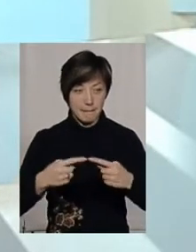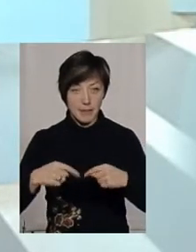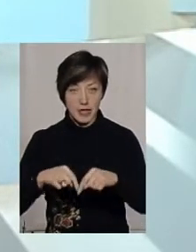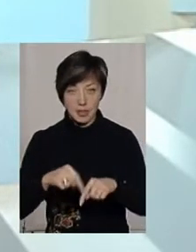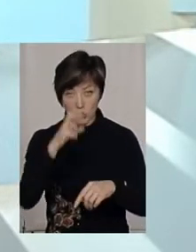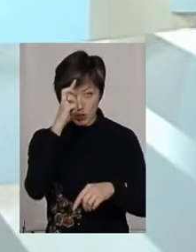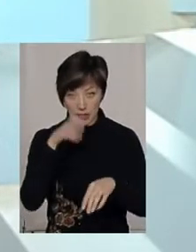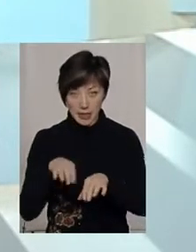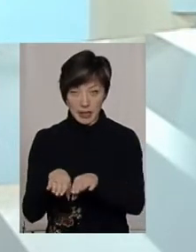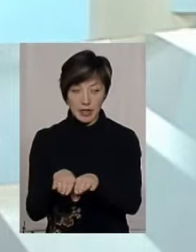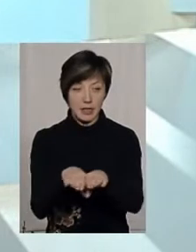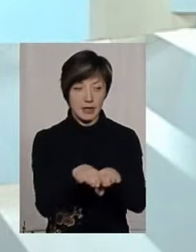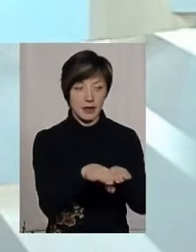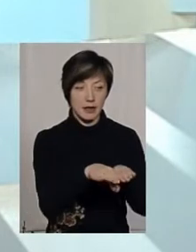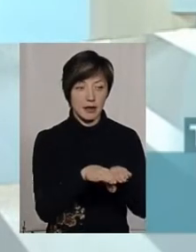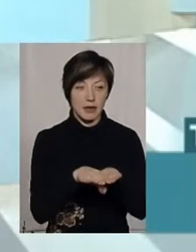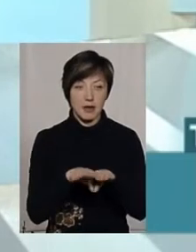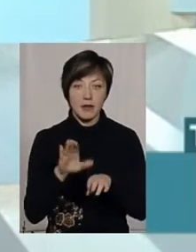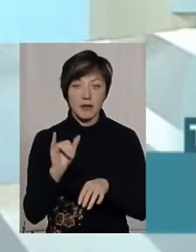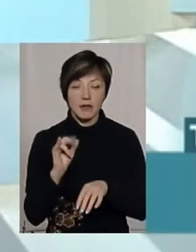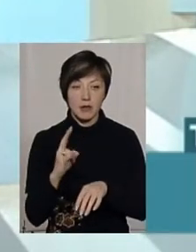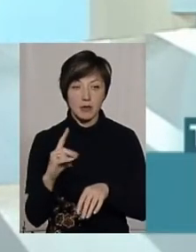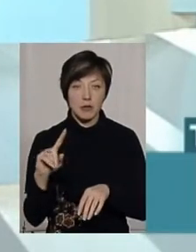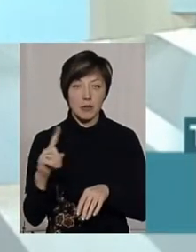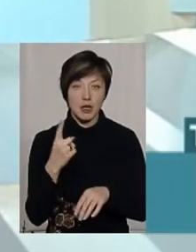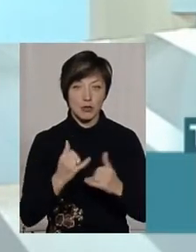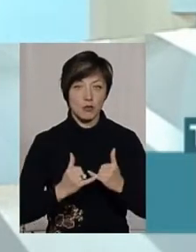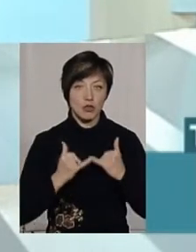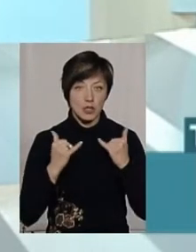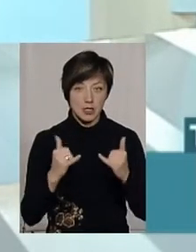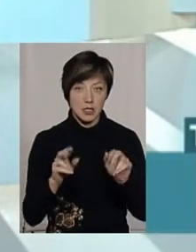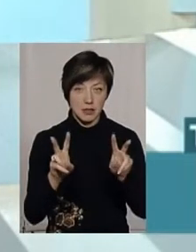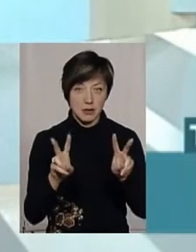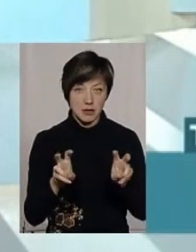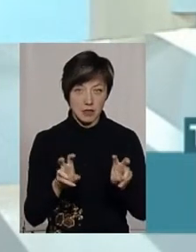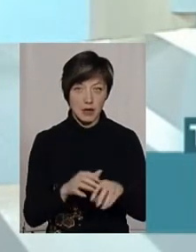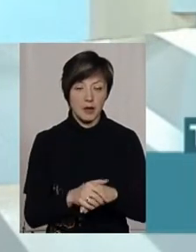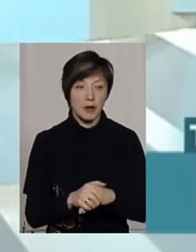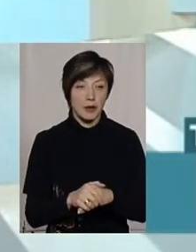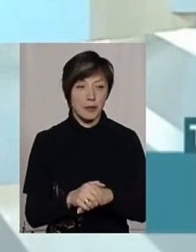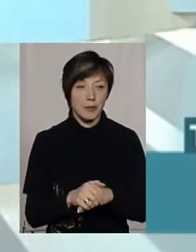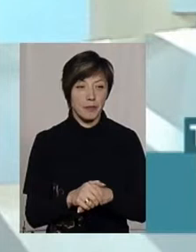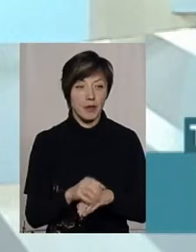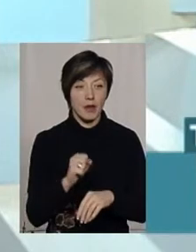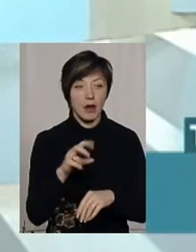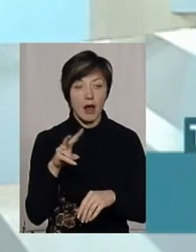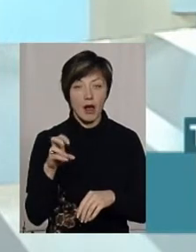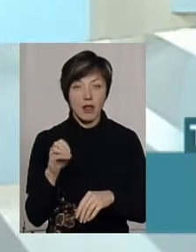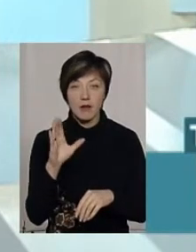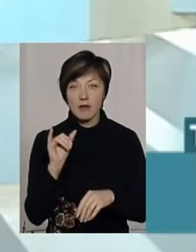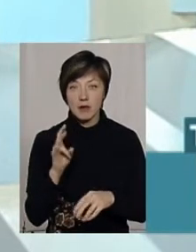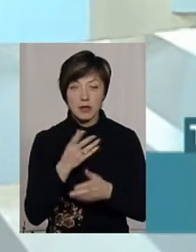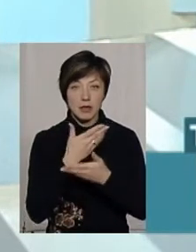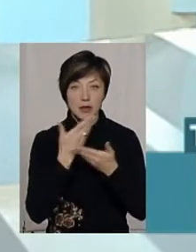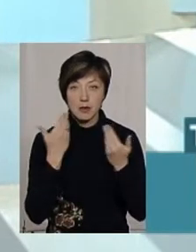вони всі рівні між собою. Він перший по честі називається. Тобто серед рівних він перший. Але він не має